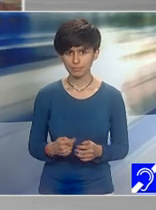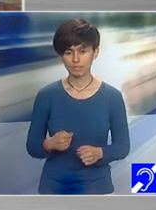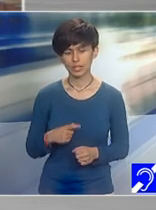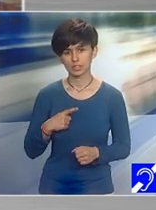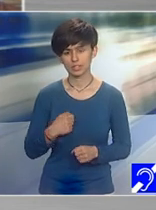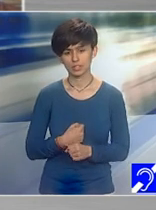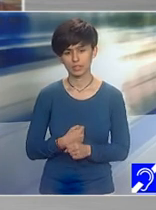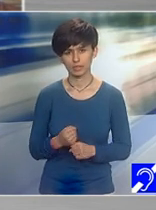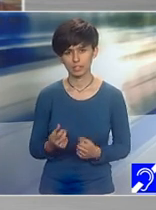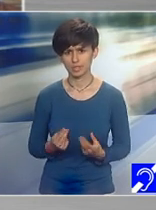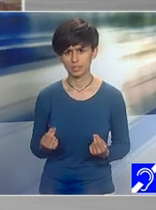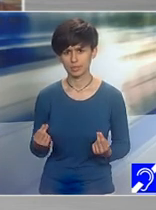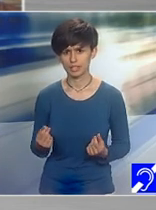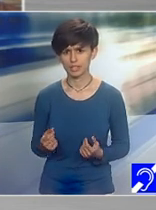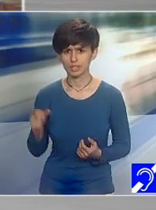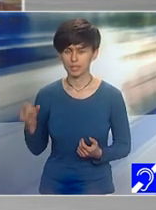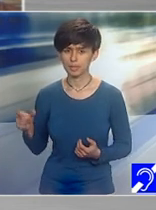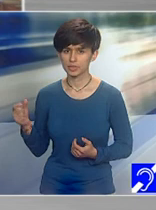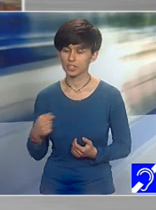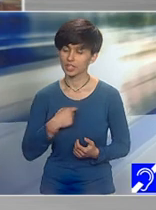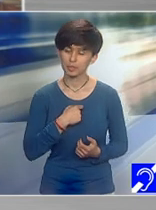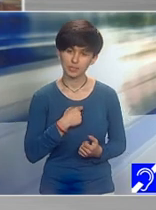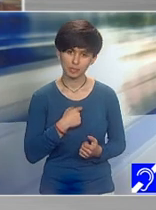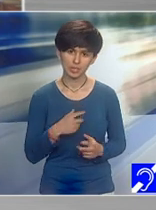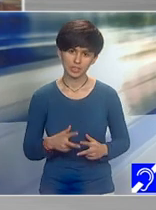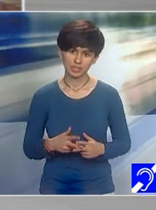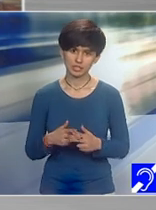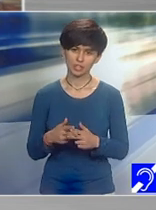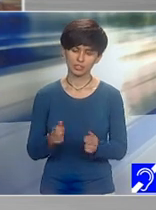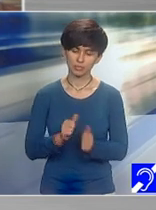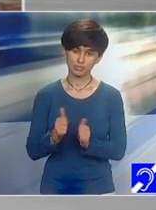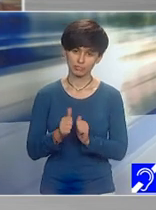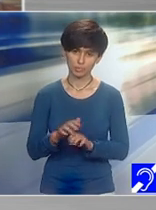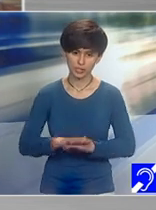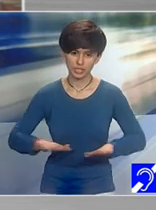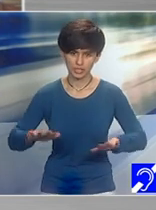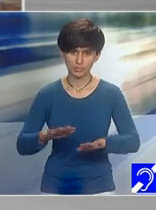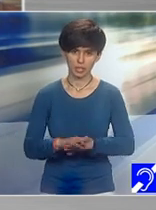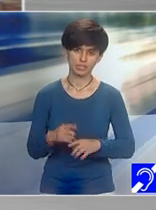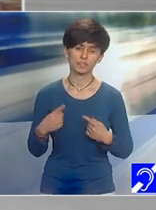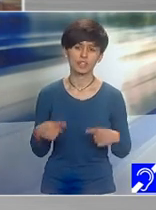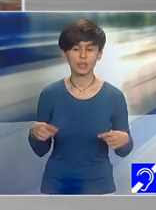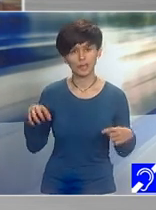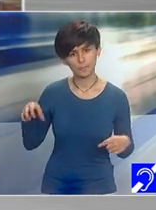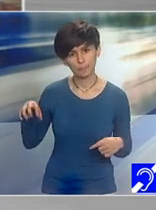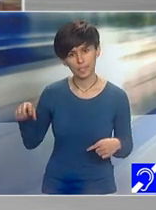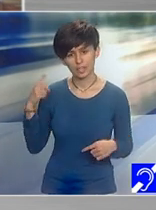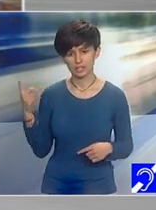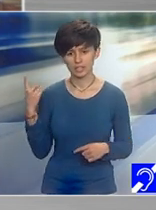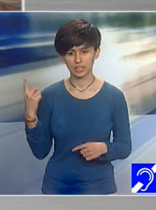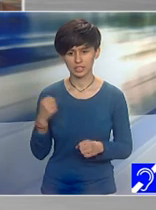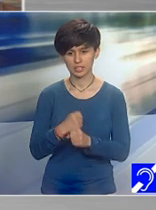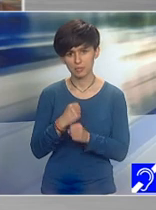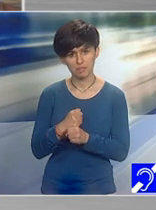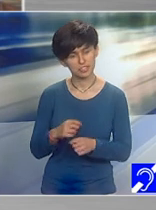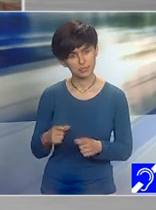mulți. Putem să le facem ca și sport de masă. Fiecare zonă, cartiera, să mai facem. Mai facem o